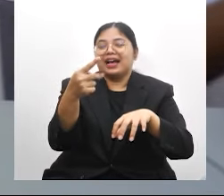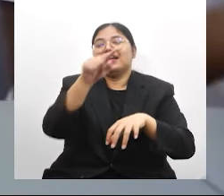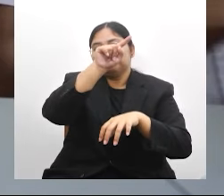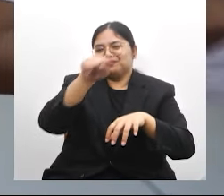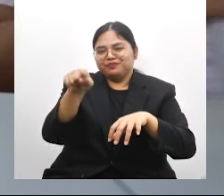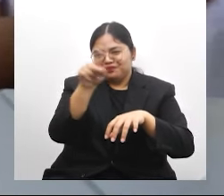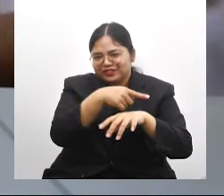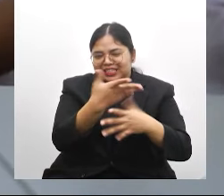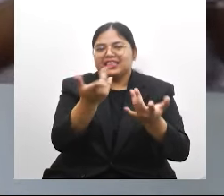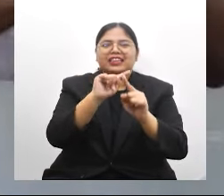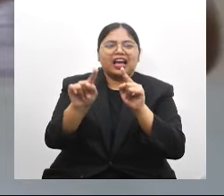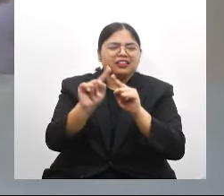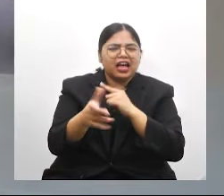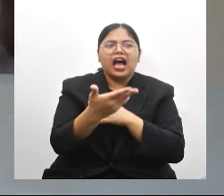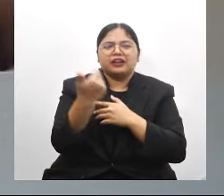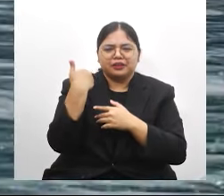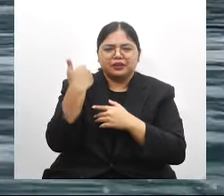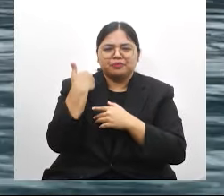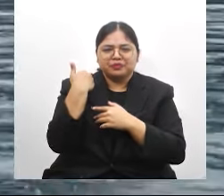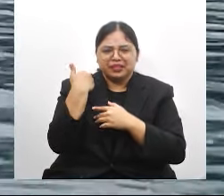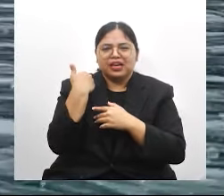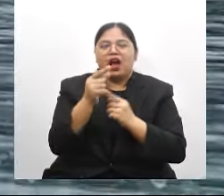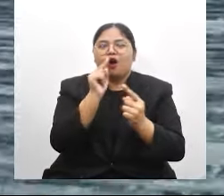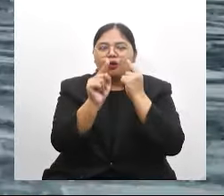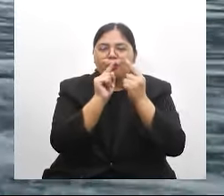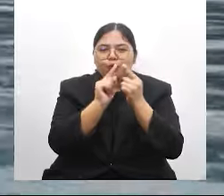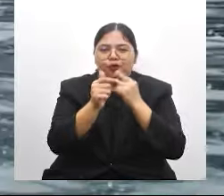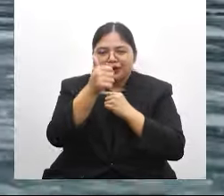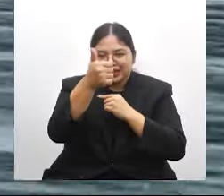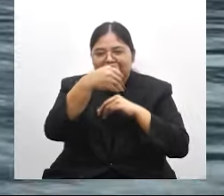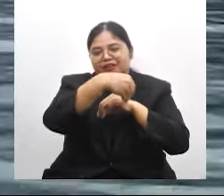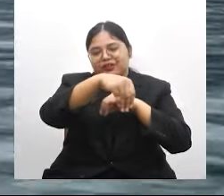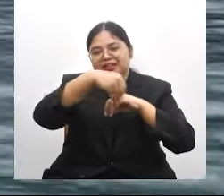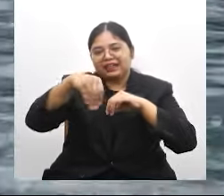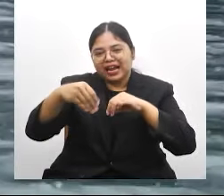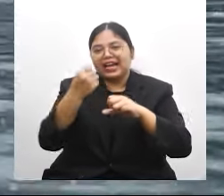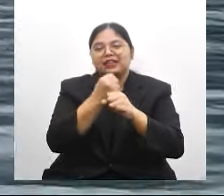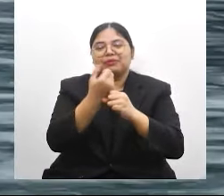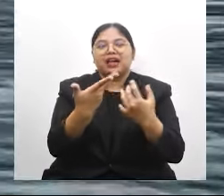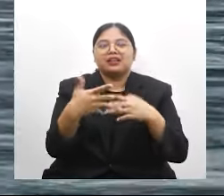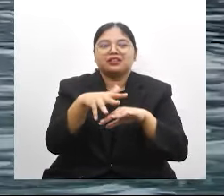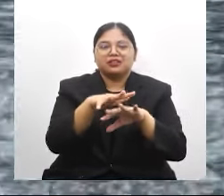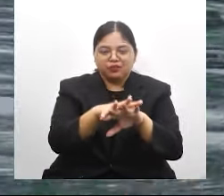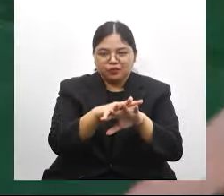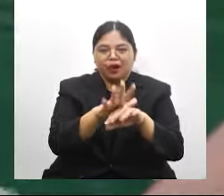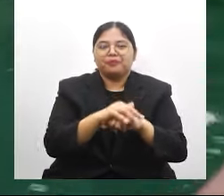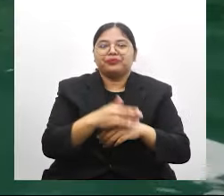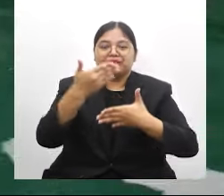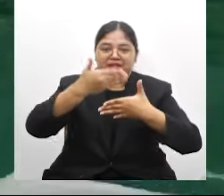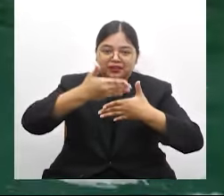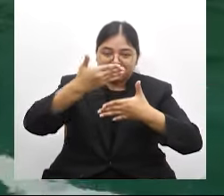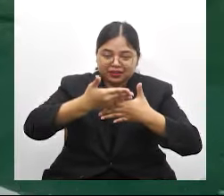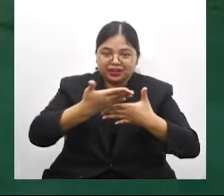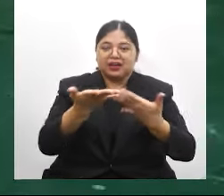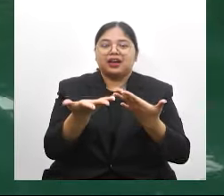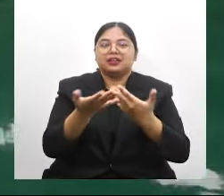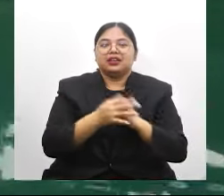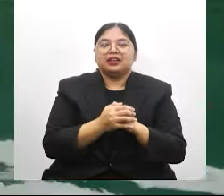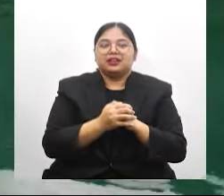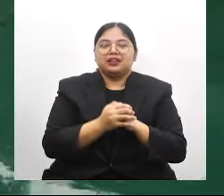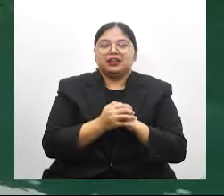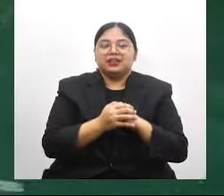ประกอบในกิจกรรมที่ร่วมกับเครือข่ายของโรงเรียนของสถานศึกษาเช่นเชภาเองหรือแม้กระทั่งสถานประกอบ